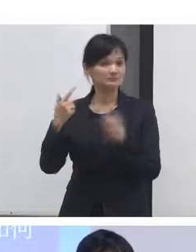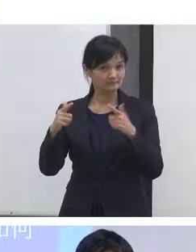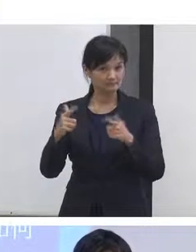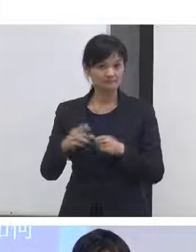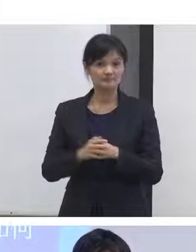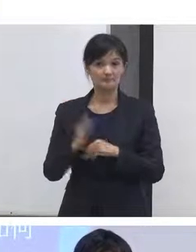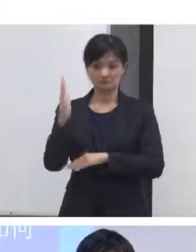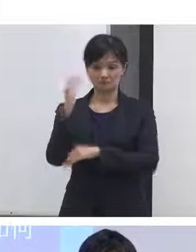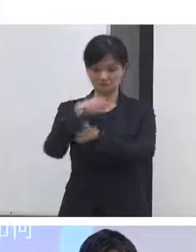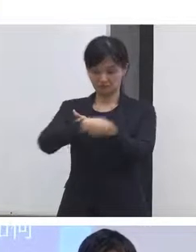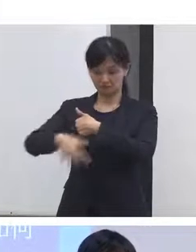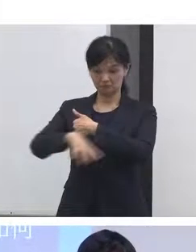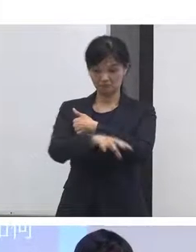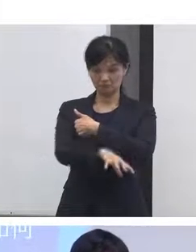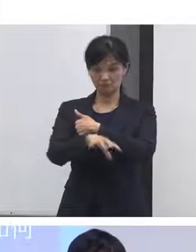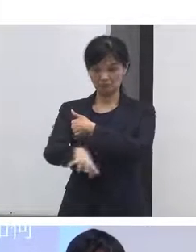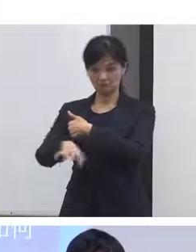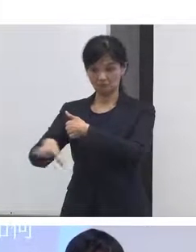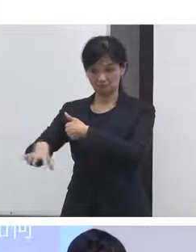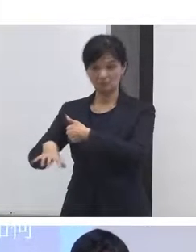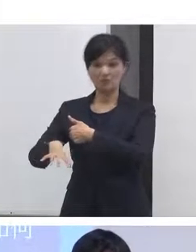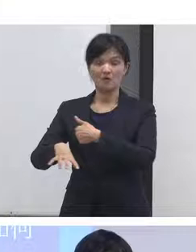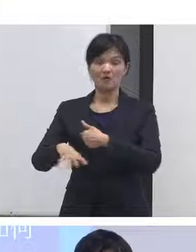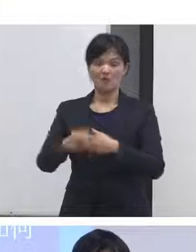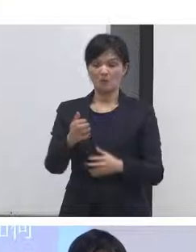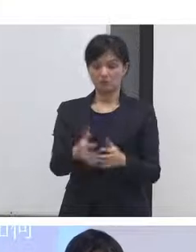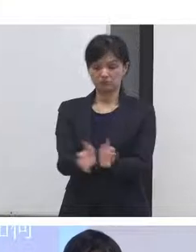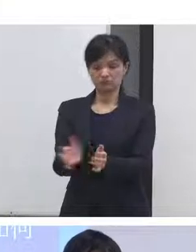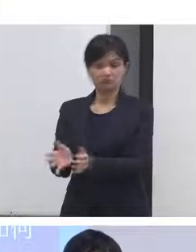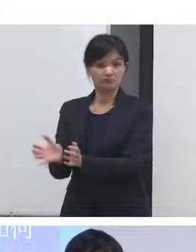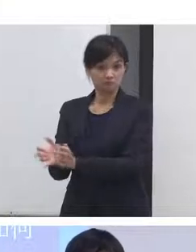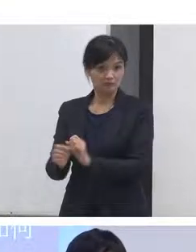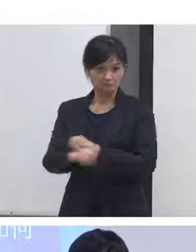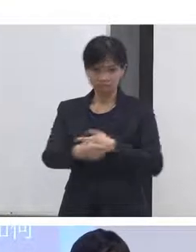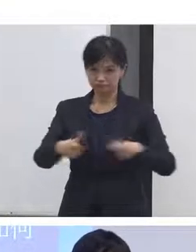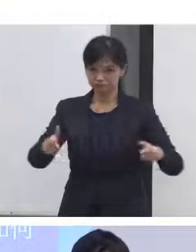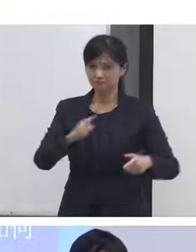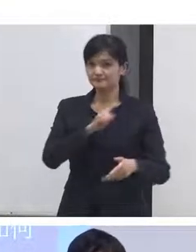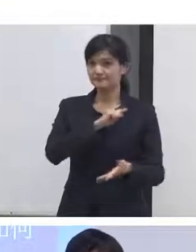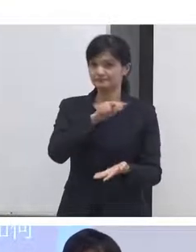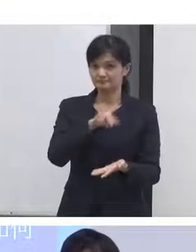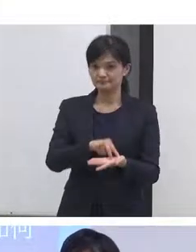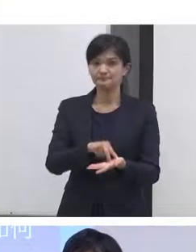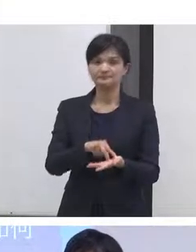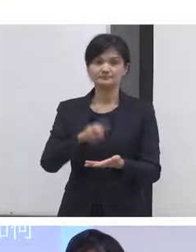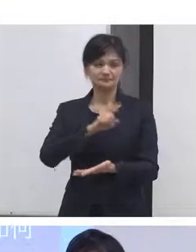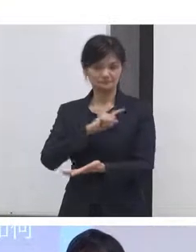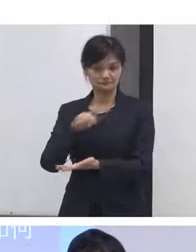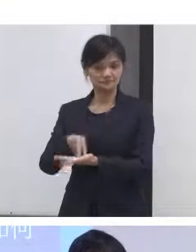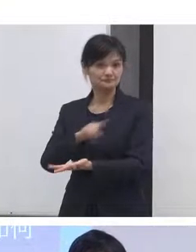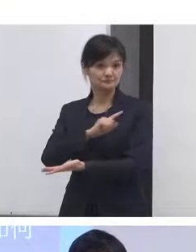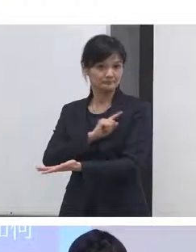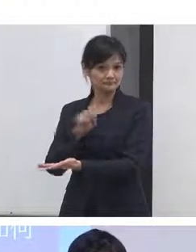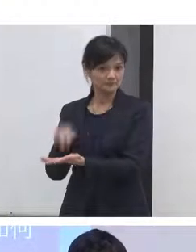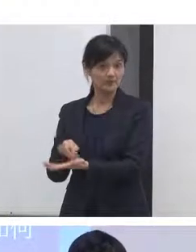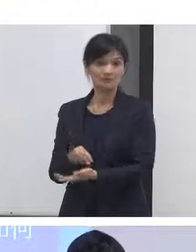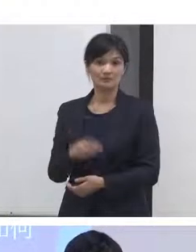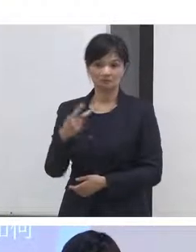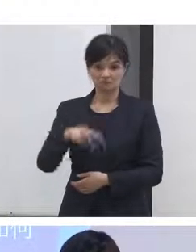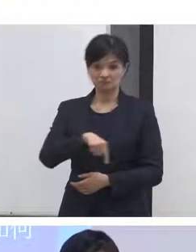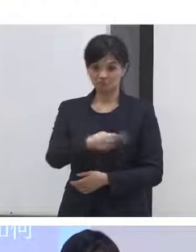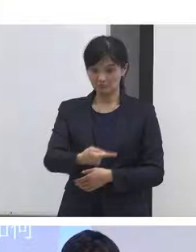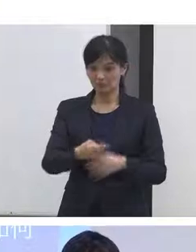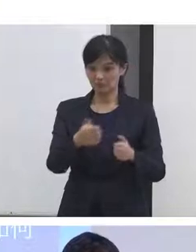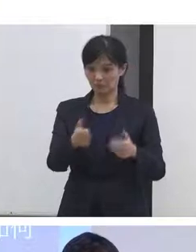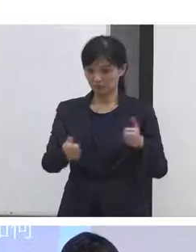部会，甚至到每一个局处都是很独立的个体。那每一个局处的他的首长，可能都会影响到这一个个